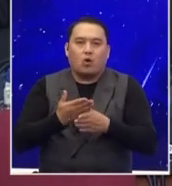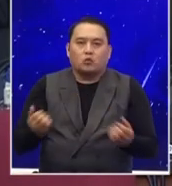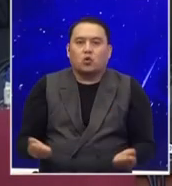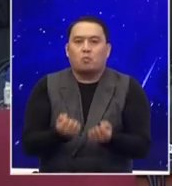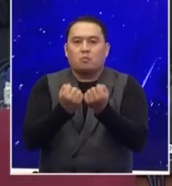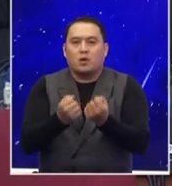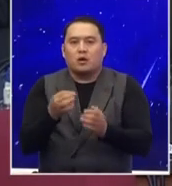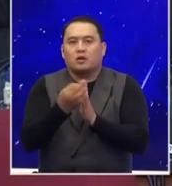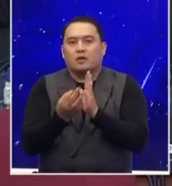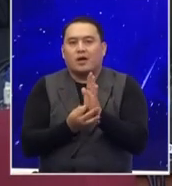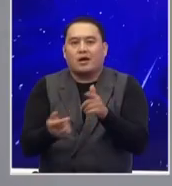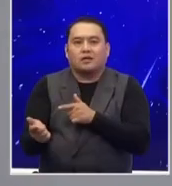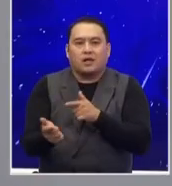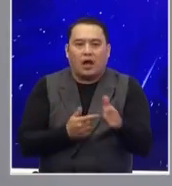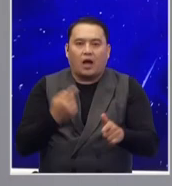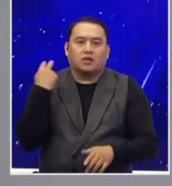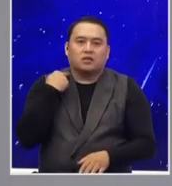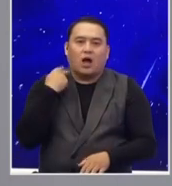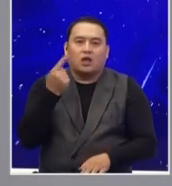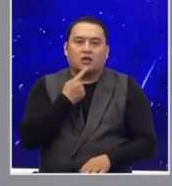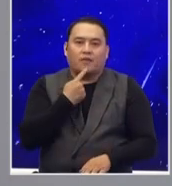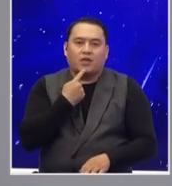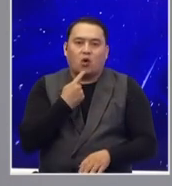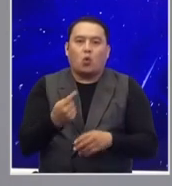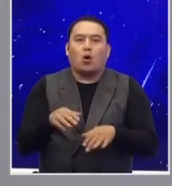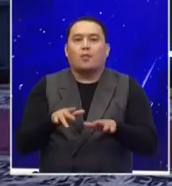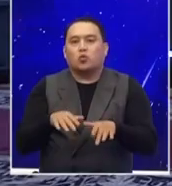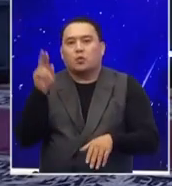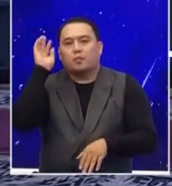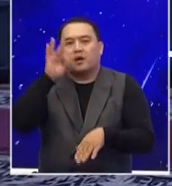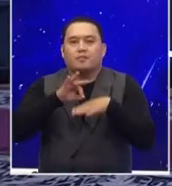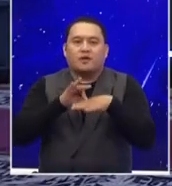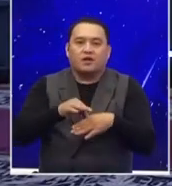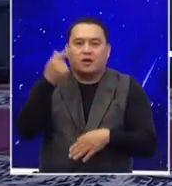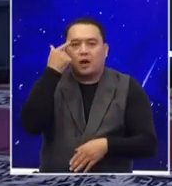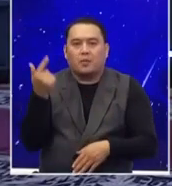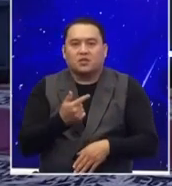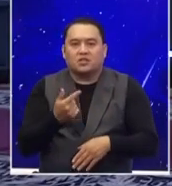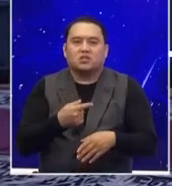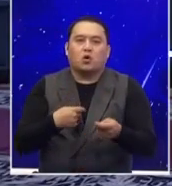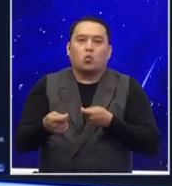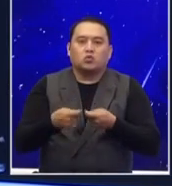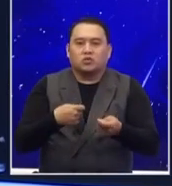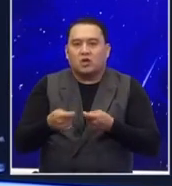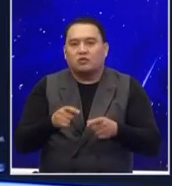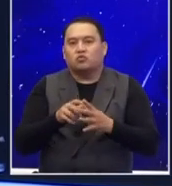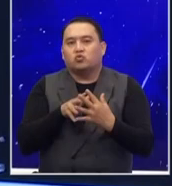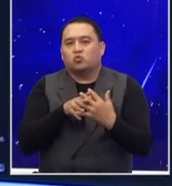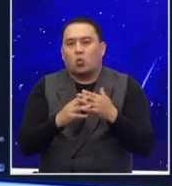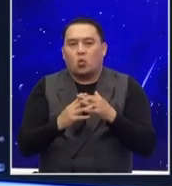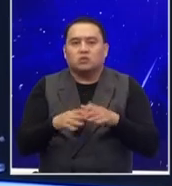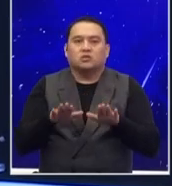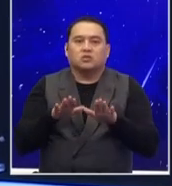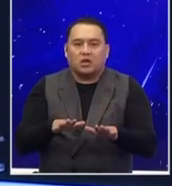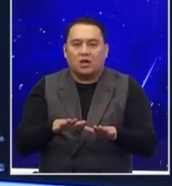волонтерской помощи, по подготовке к ЕНТ, обучению английскому языку, правовой и компьютерной грамотности учащихся средних школ